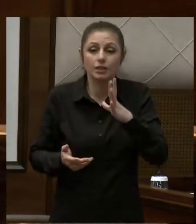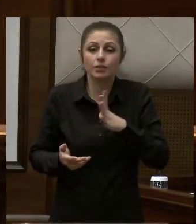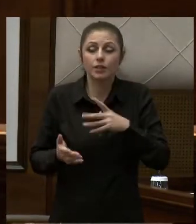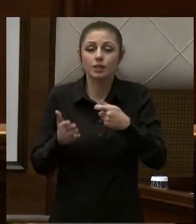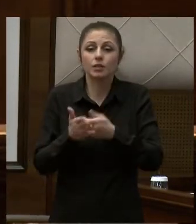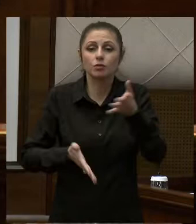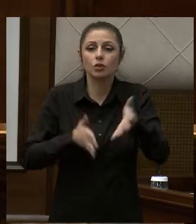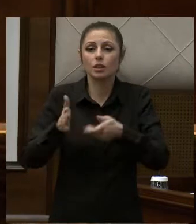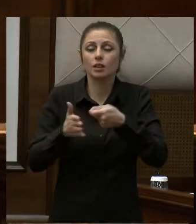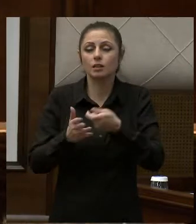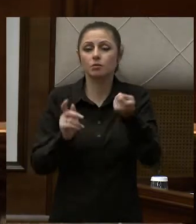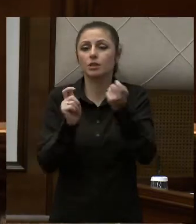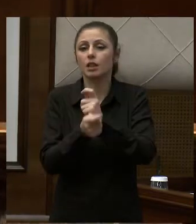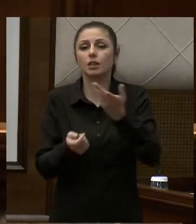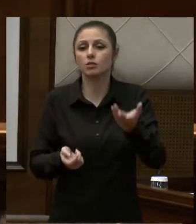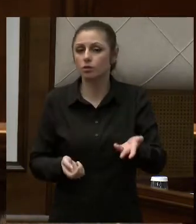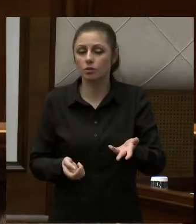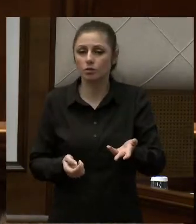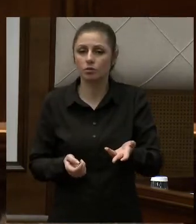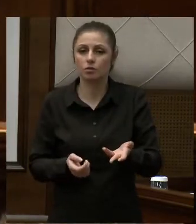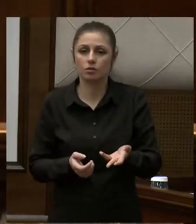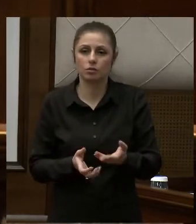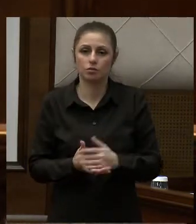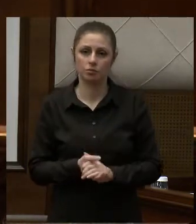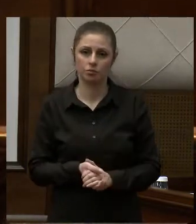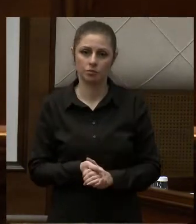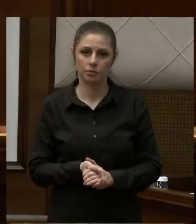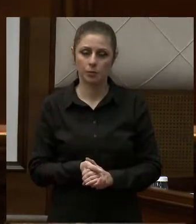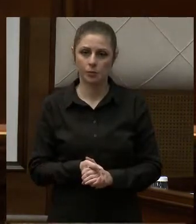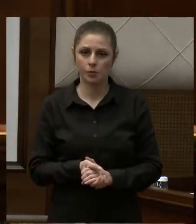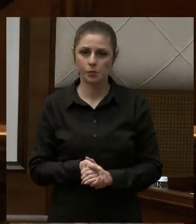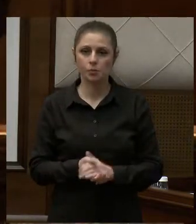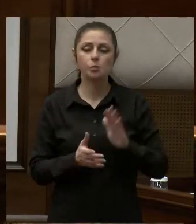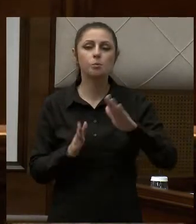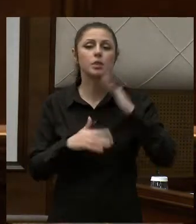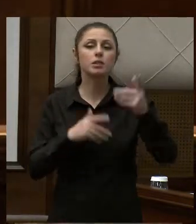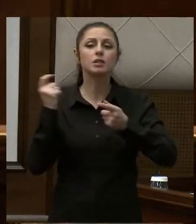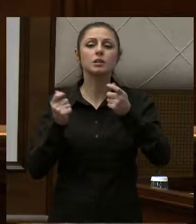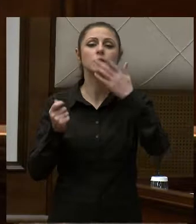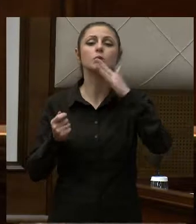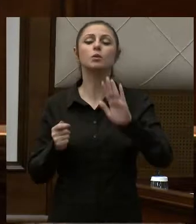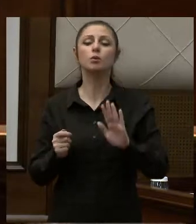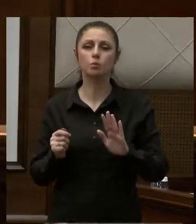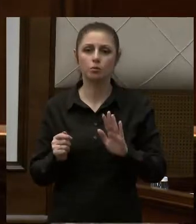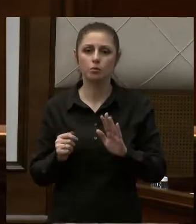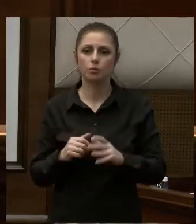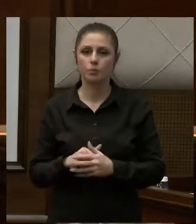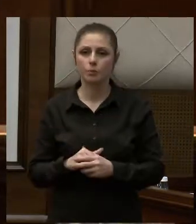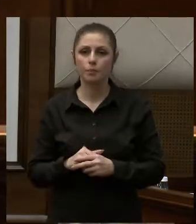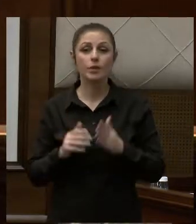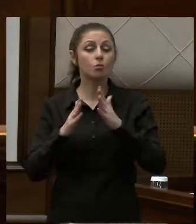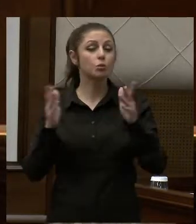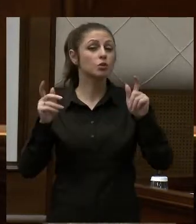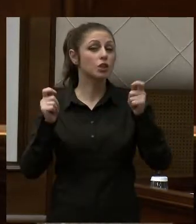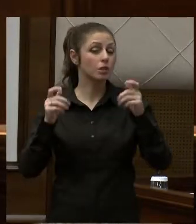Hani Sayın Cumhurbaşkanımız diyor ya ey bilmem ne, ey bilmem ne. Ben de ey büyük şehir diyorum ben de. Ya başka işiniz gücünüz yok mu ya?